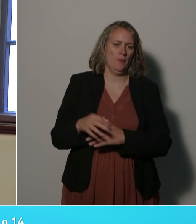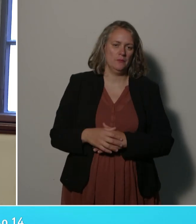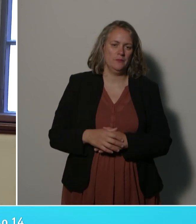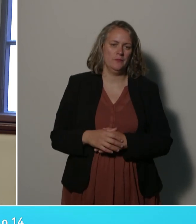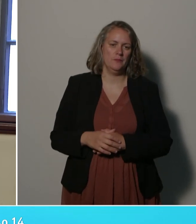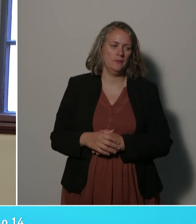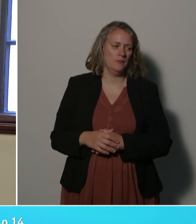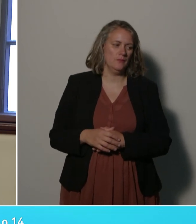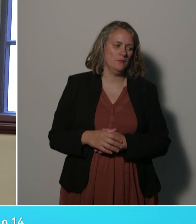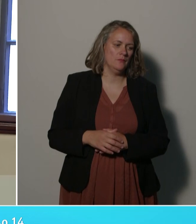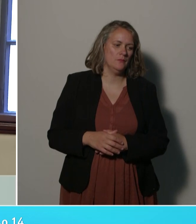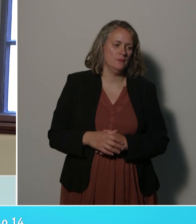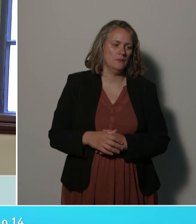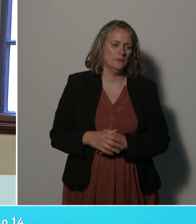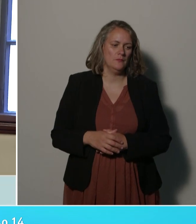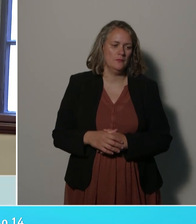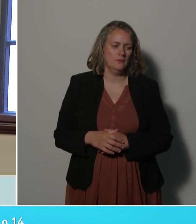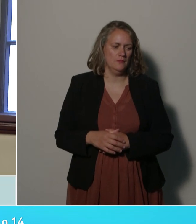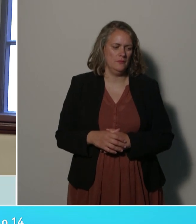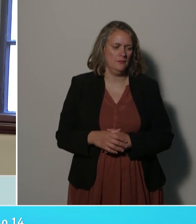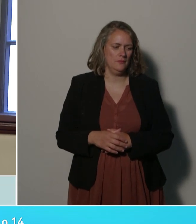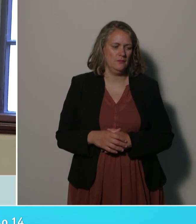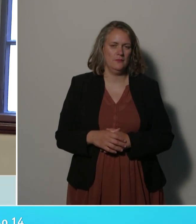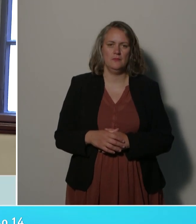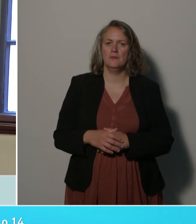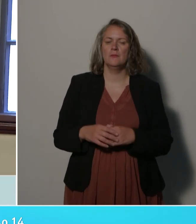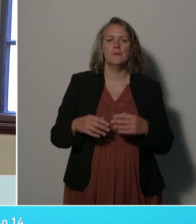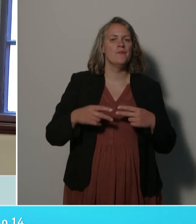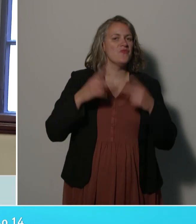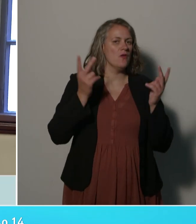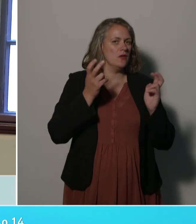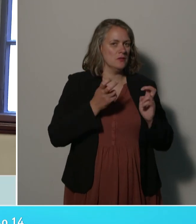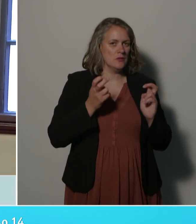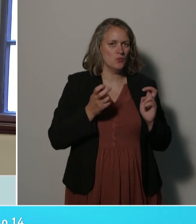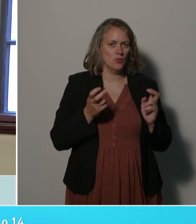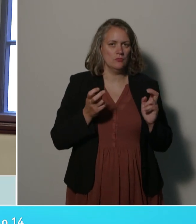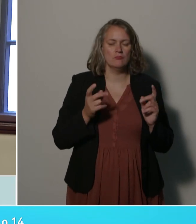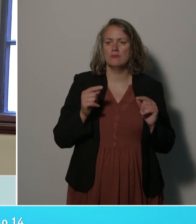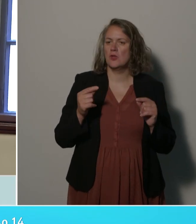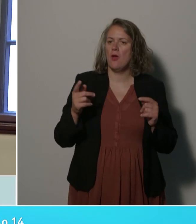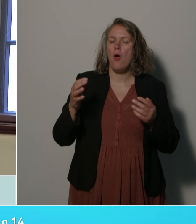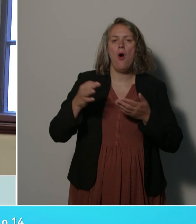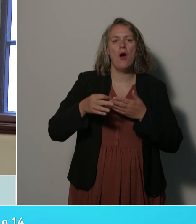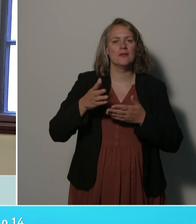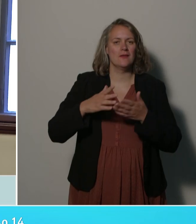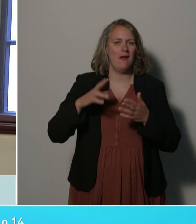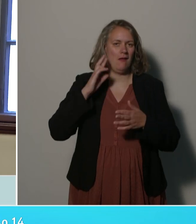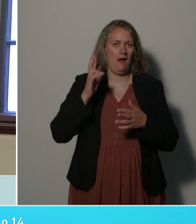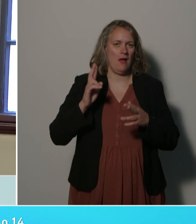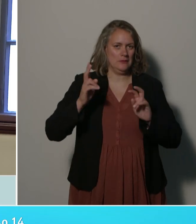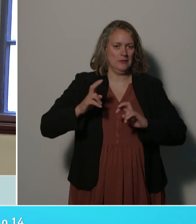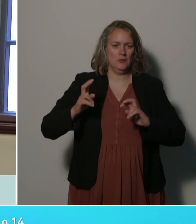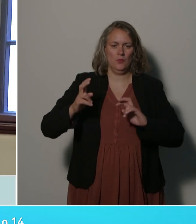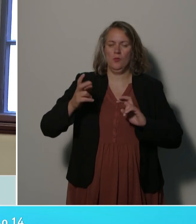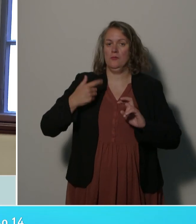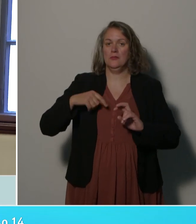Die Sitzungen, die in der Öffentlichkeit stattfanden, insbesondere die Ortsteilratssitzung, die war ja recht turbulent. Ich war persönlich nicht